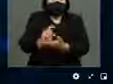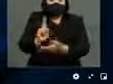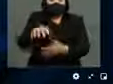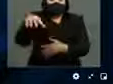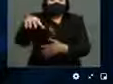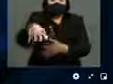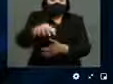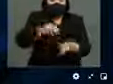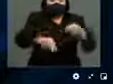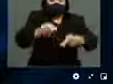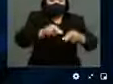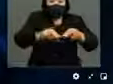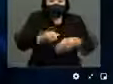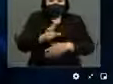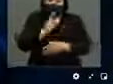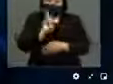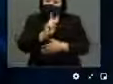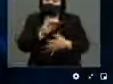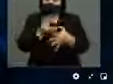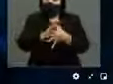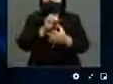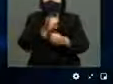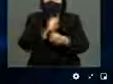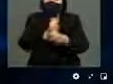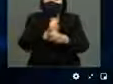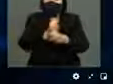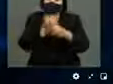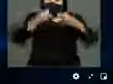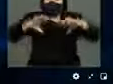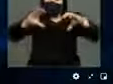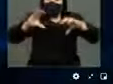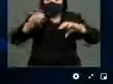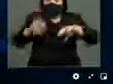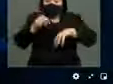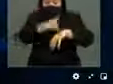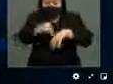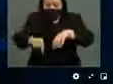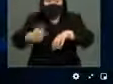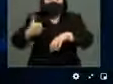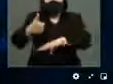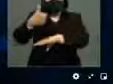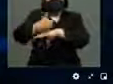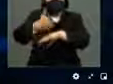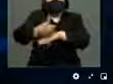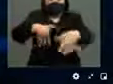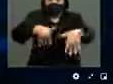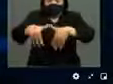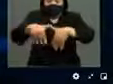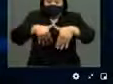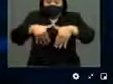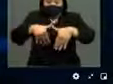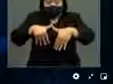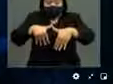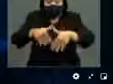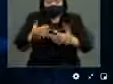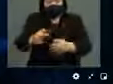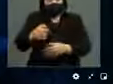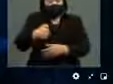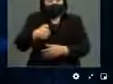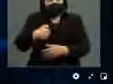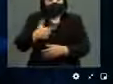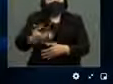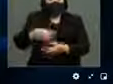าส่วนที่เกี่ยวข้องกับส่วนของราชการด้วยชุมชนต่างๆเหล่านั้นจะมีผู้นำชุมชนอันนี้กราบเรียนเลยนะครับว่าที่ต้องการสื่อสาร